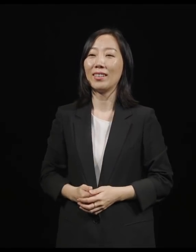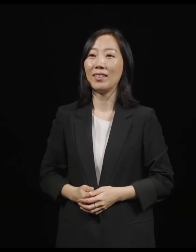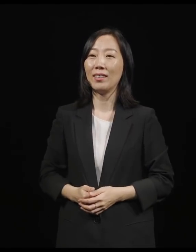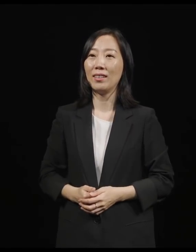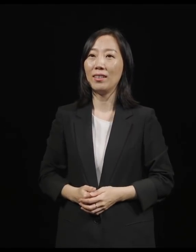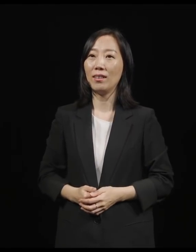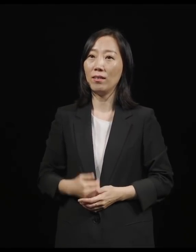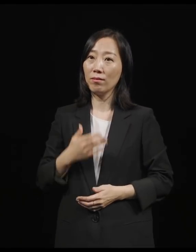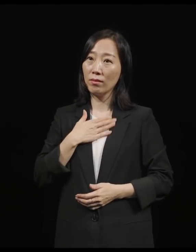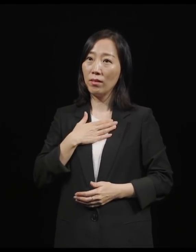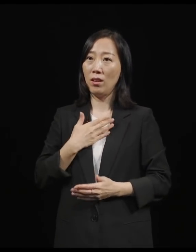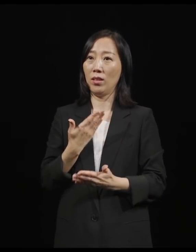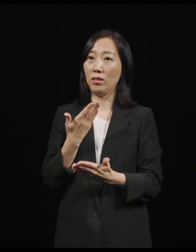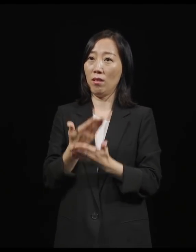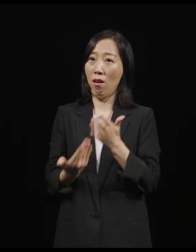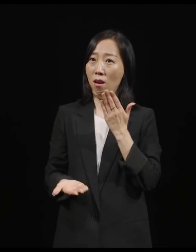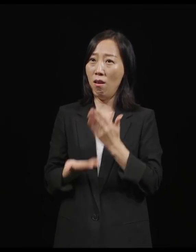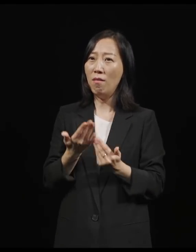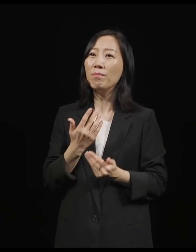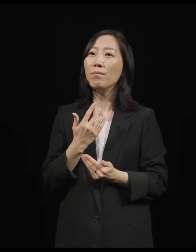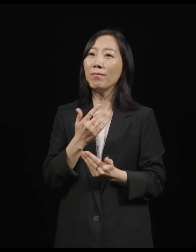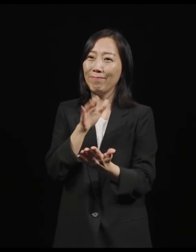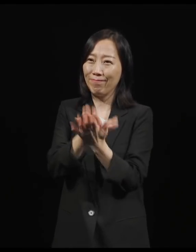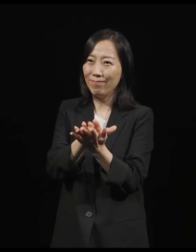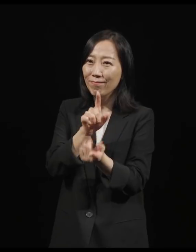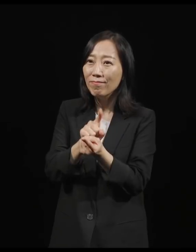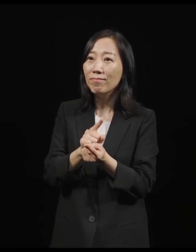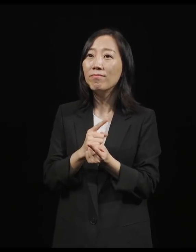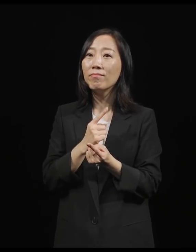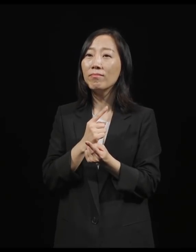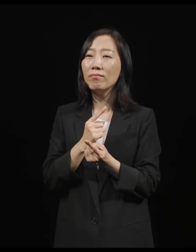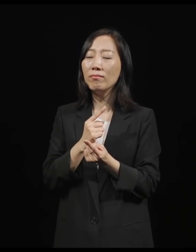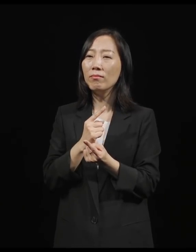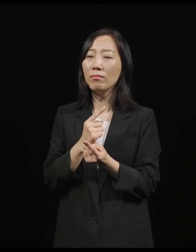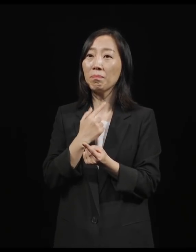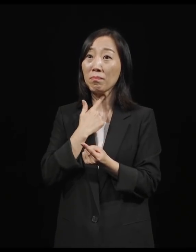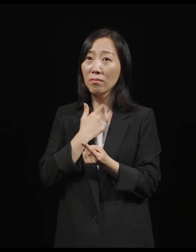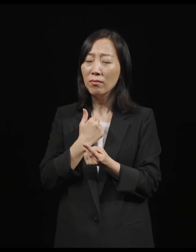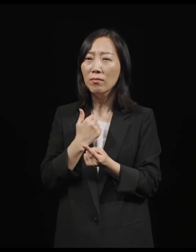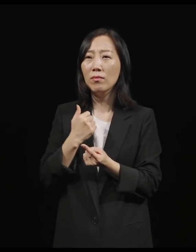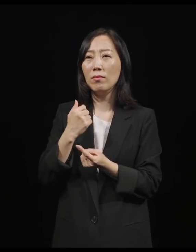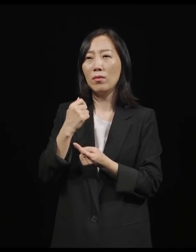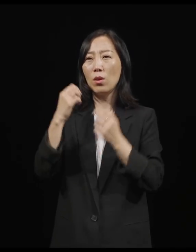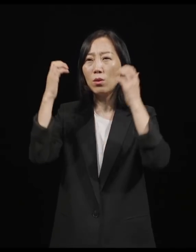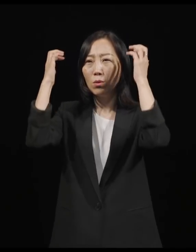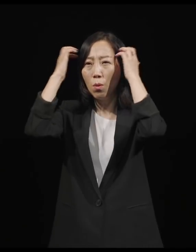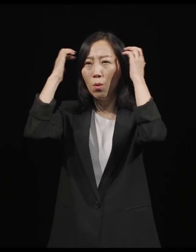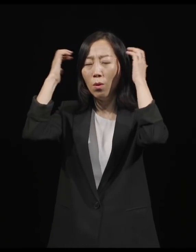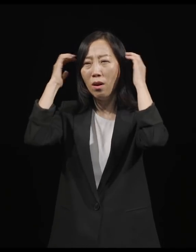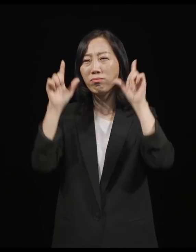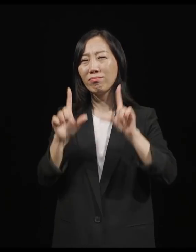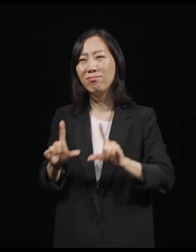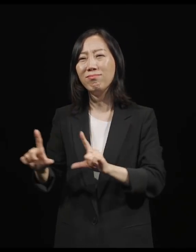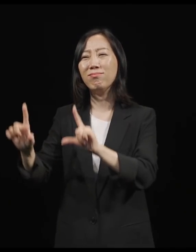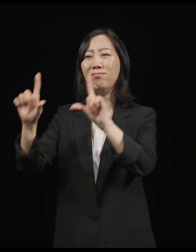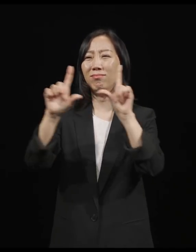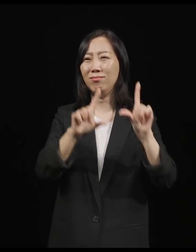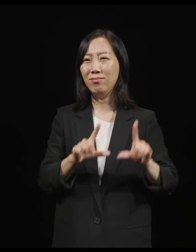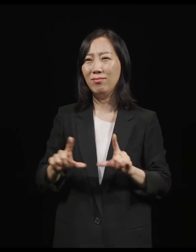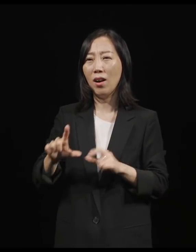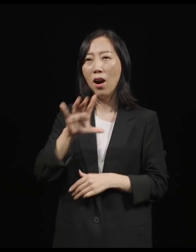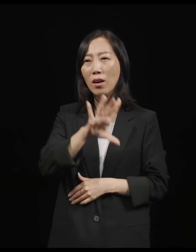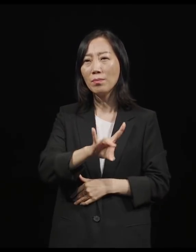우리는 직접 겪지 않고는 알 수 없는 고통의 시간들을 보내왔다. 때로는 너무